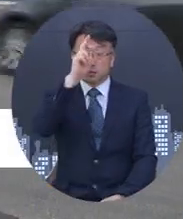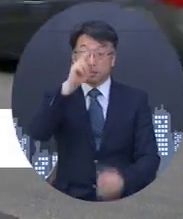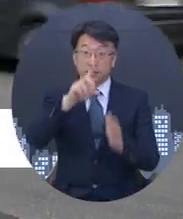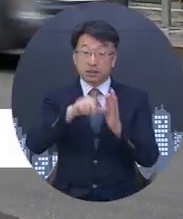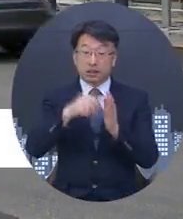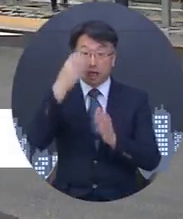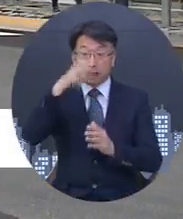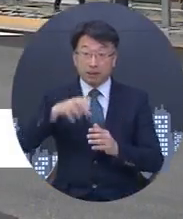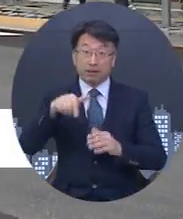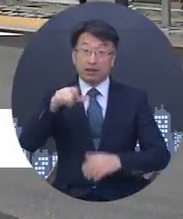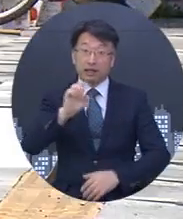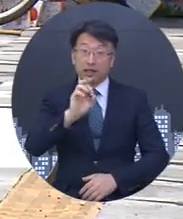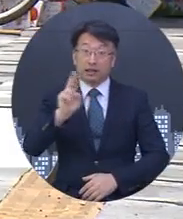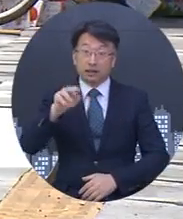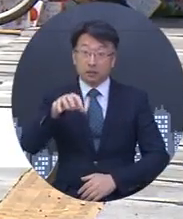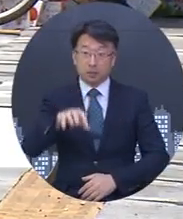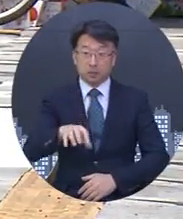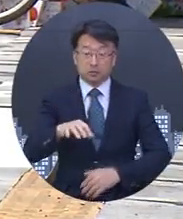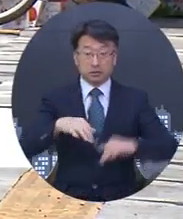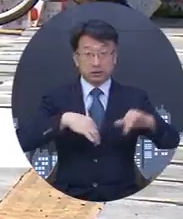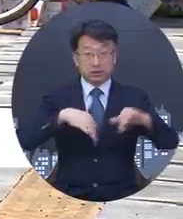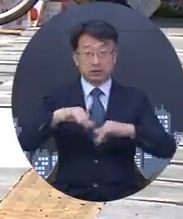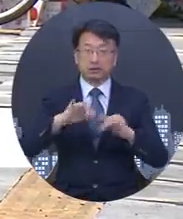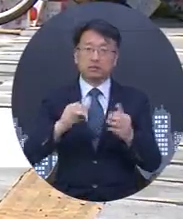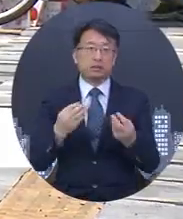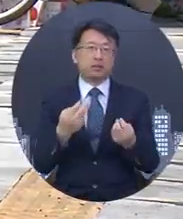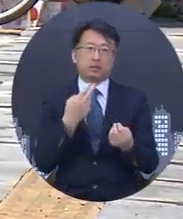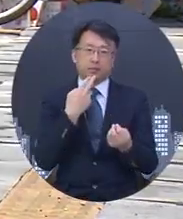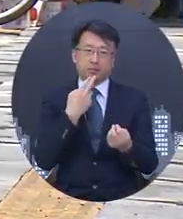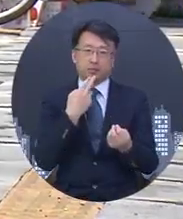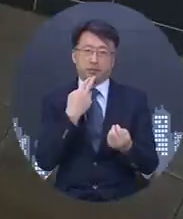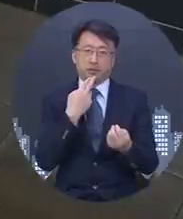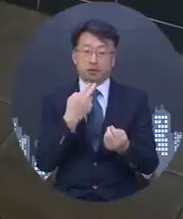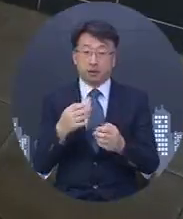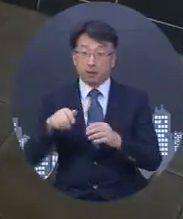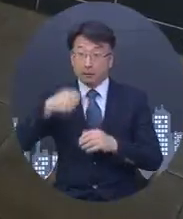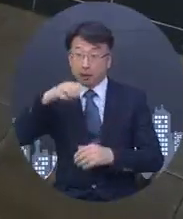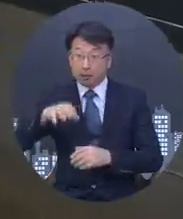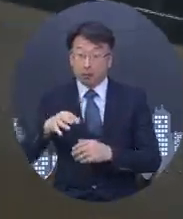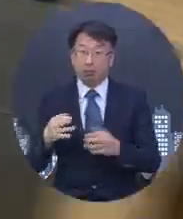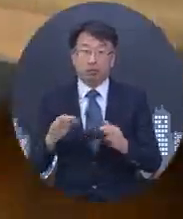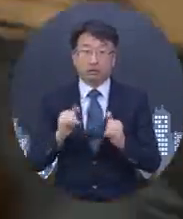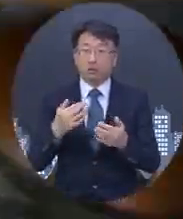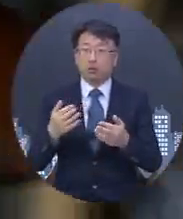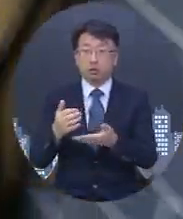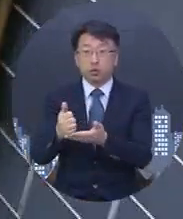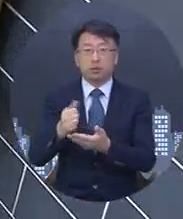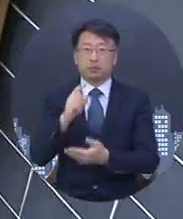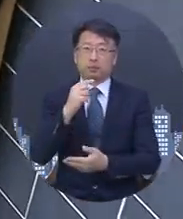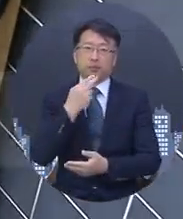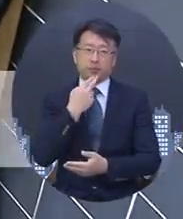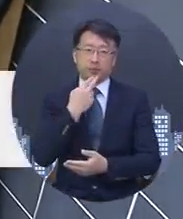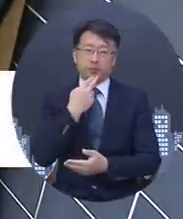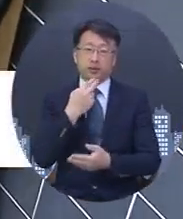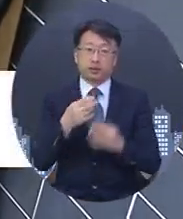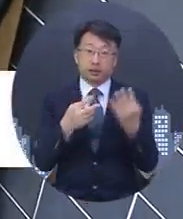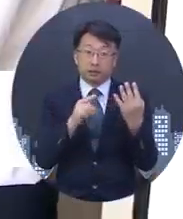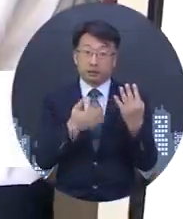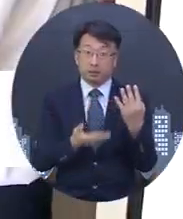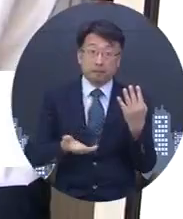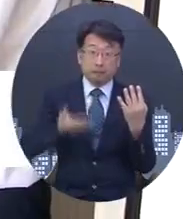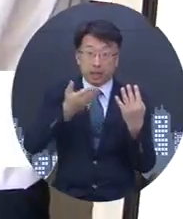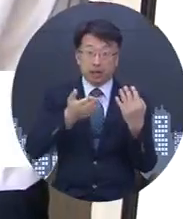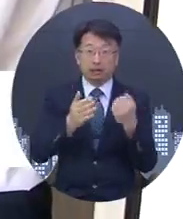점심시간 함안군 가야읍. 거리는 한산하기만 하고 식당가는 텅 비었습니다. 4단계 격상